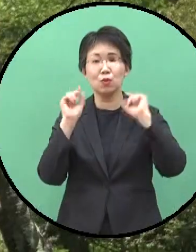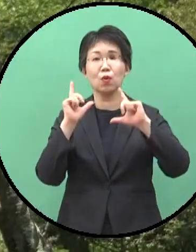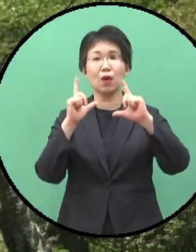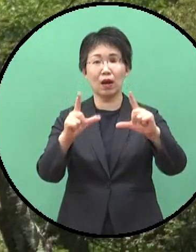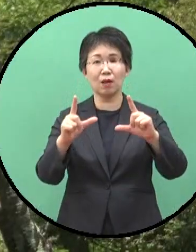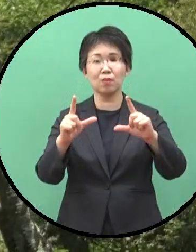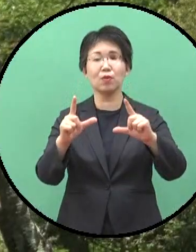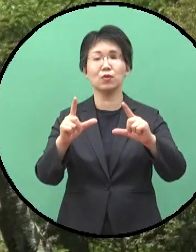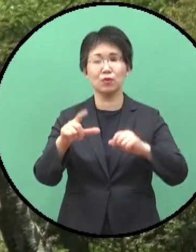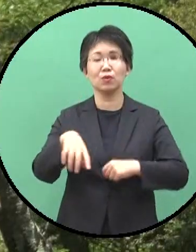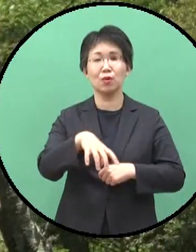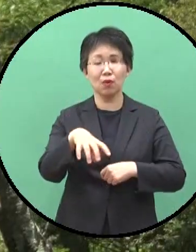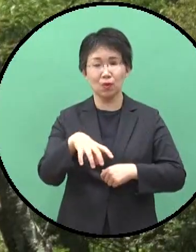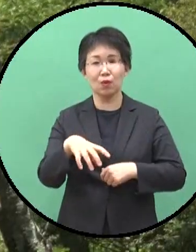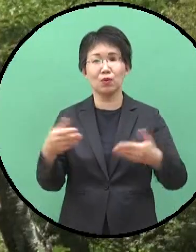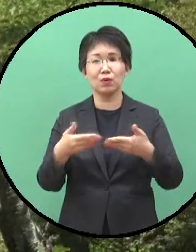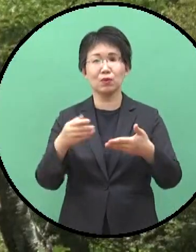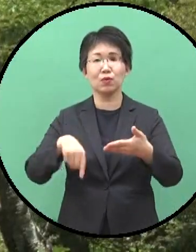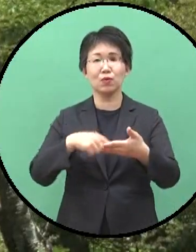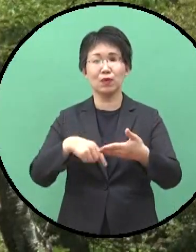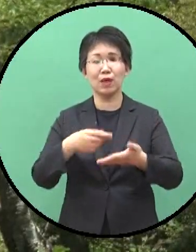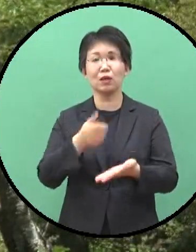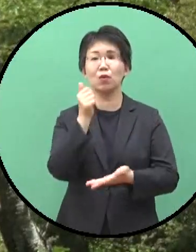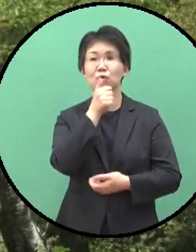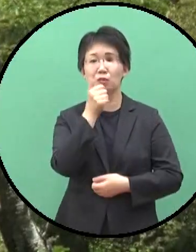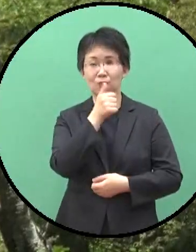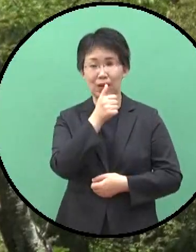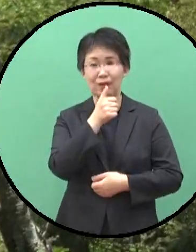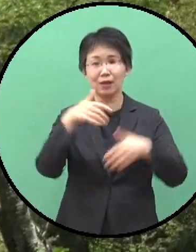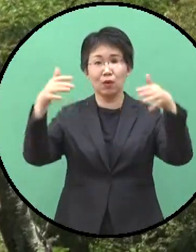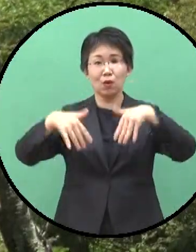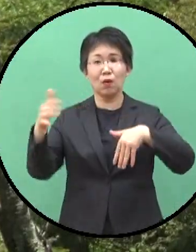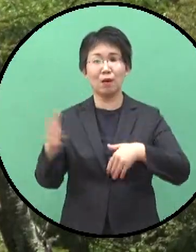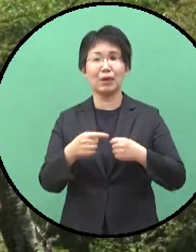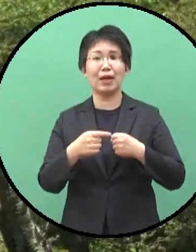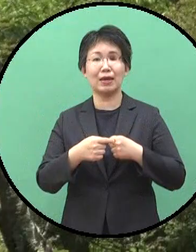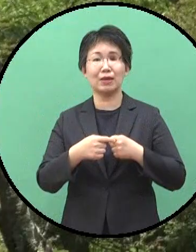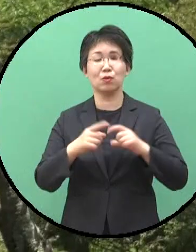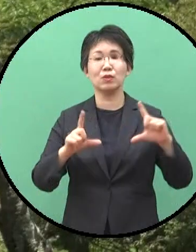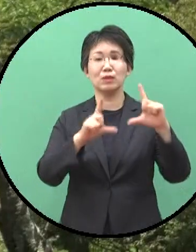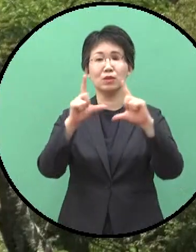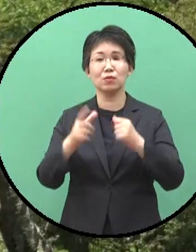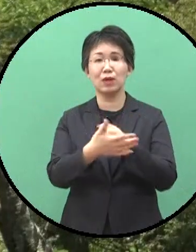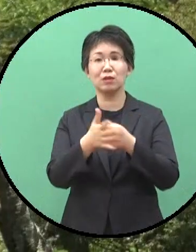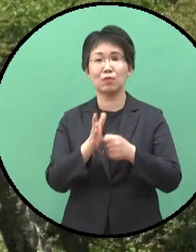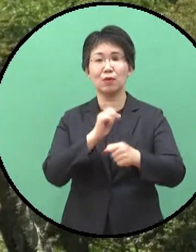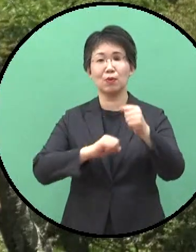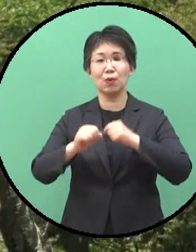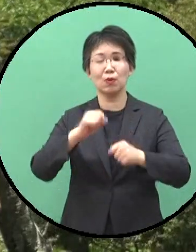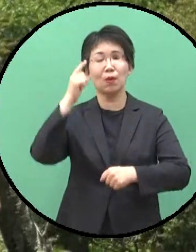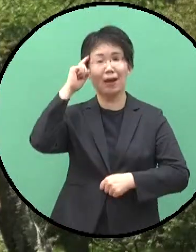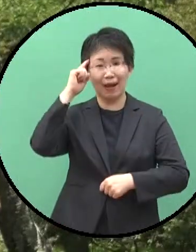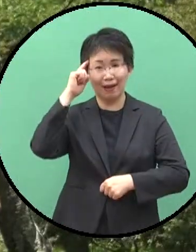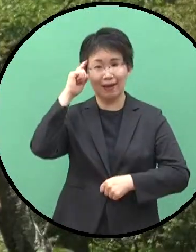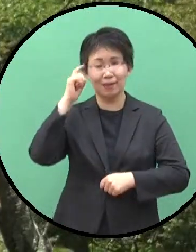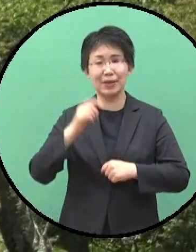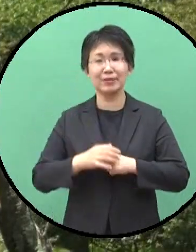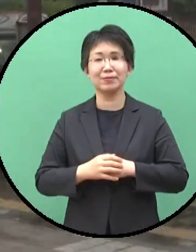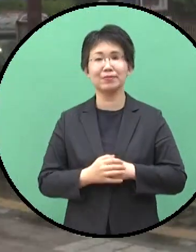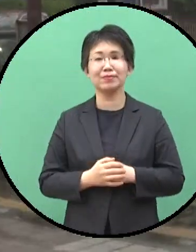を発表する気象台の仕事を紹介し、大雨などから命と暮らしを守る行動を考えます。